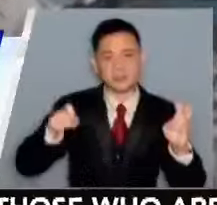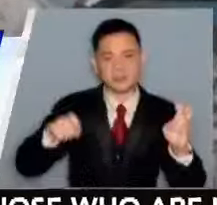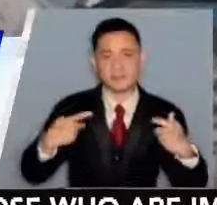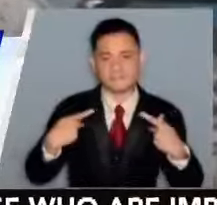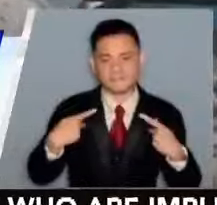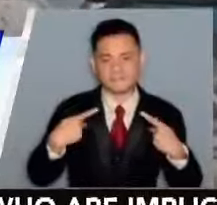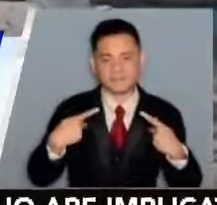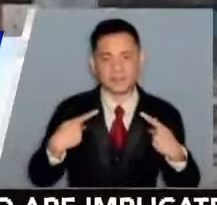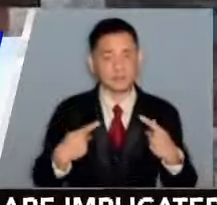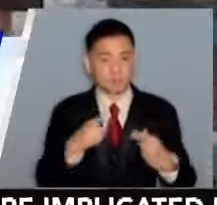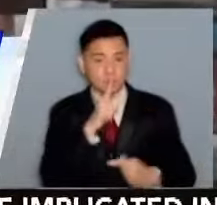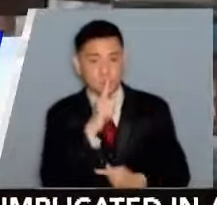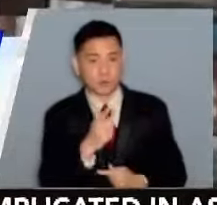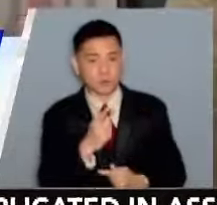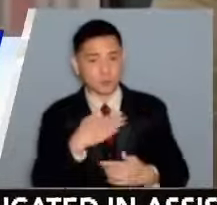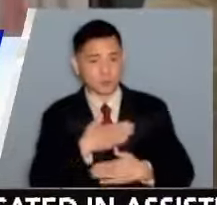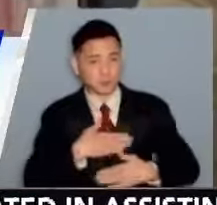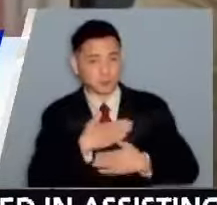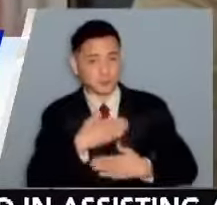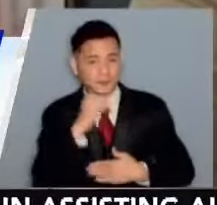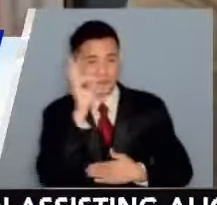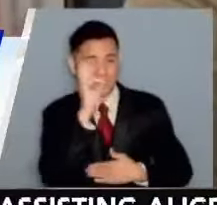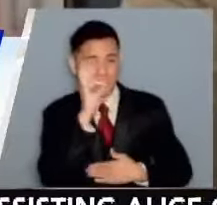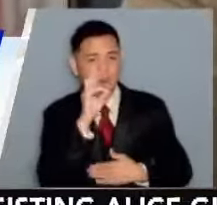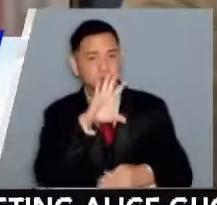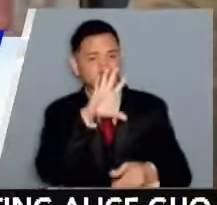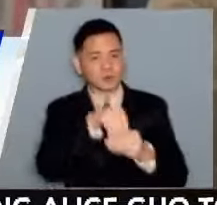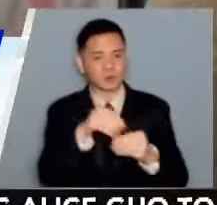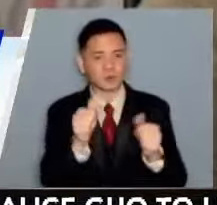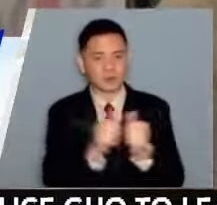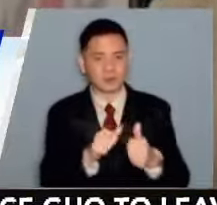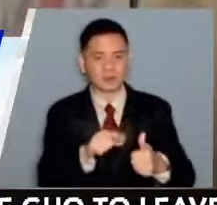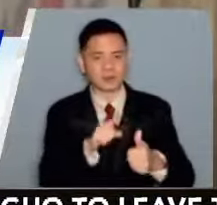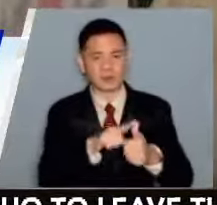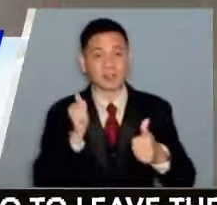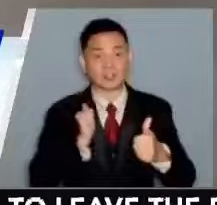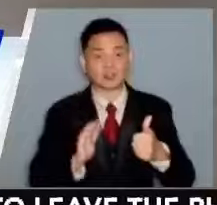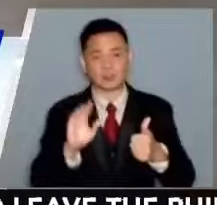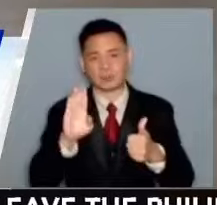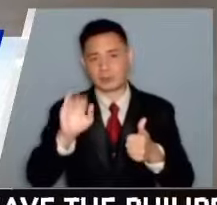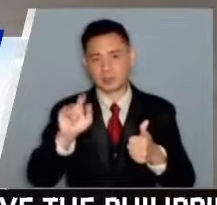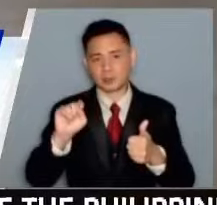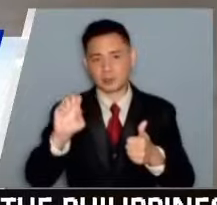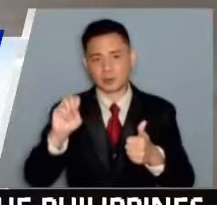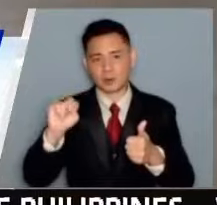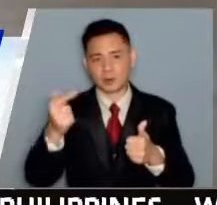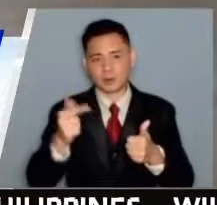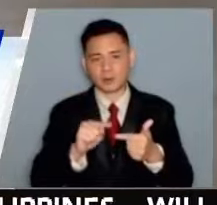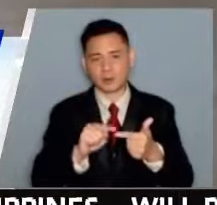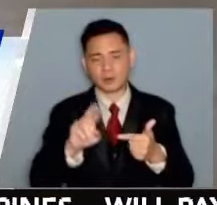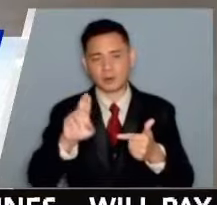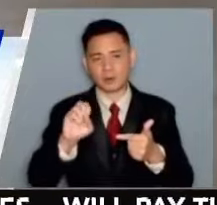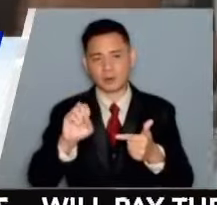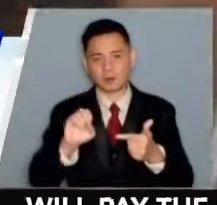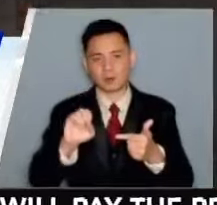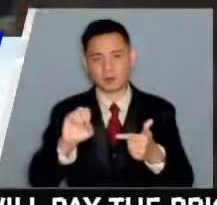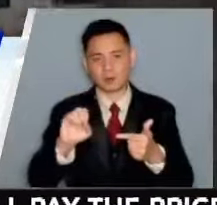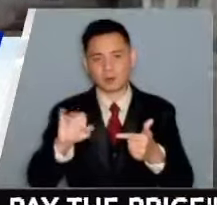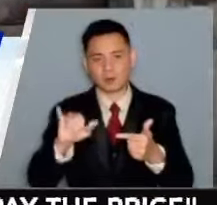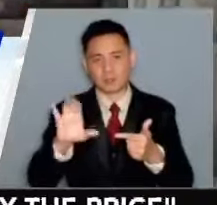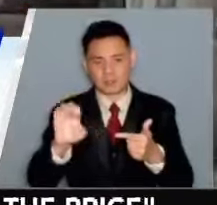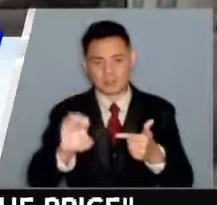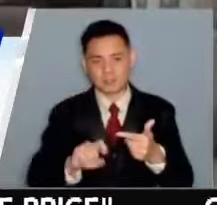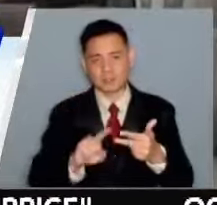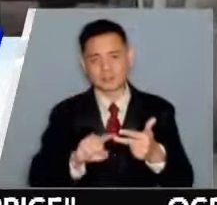Pinoy, pinagbibidahan ni Sparkle Stars Betong Sumaya, Royce Cabrera at Linel Navidad. Ang pitong Pinoy